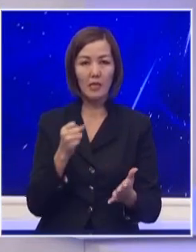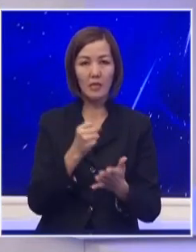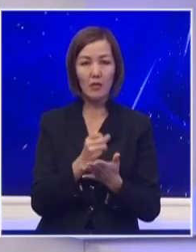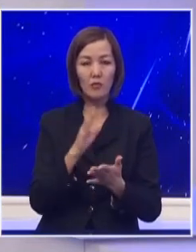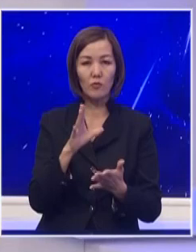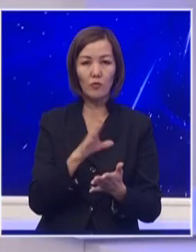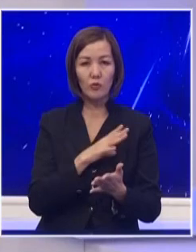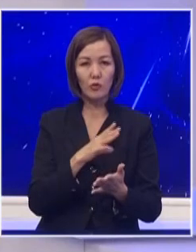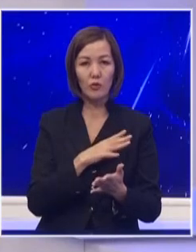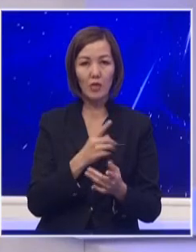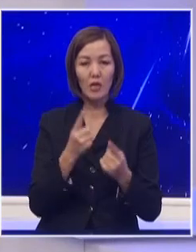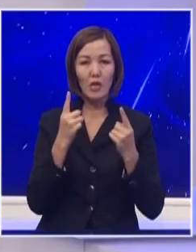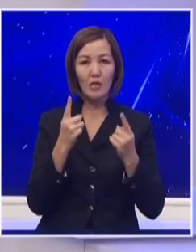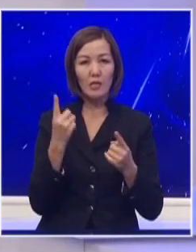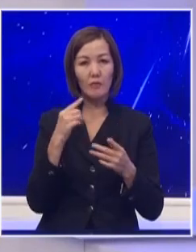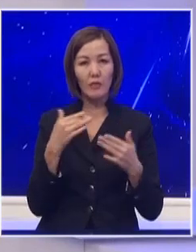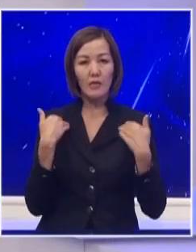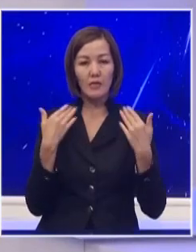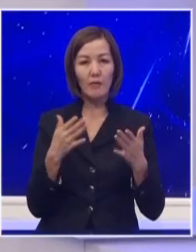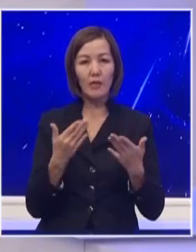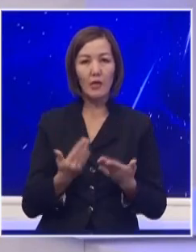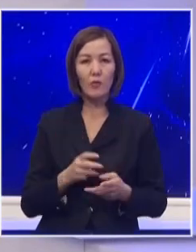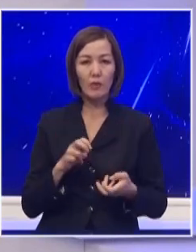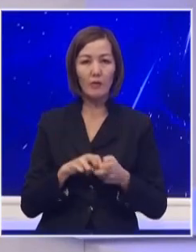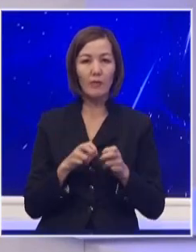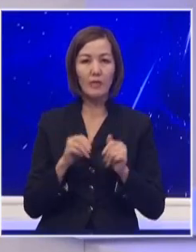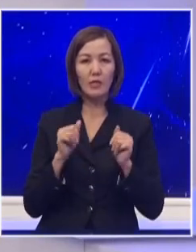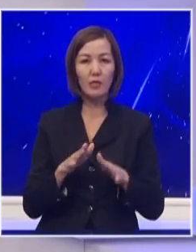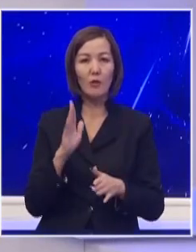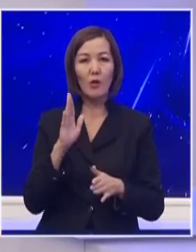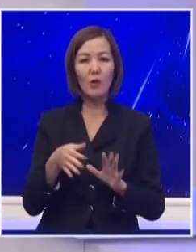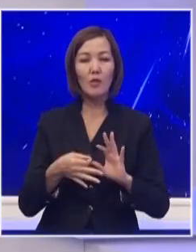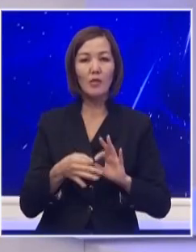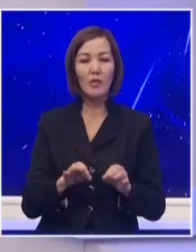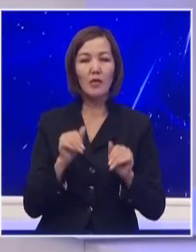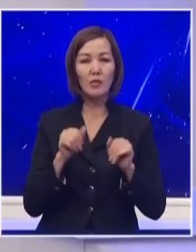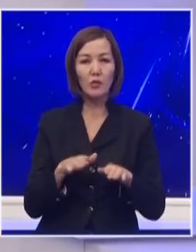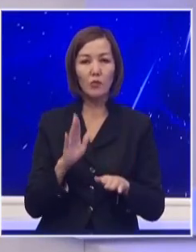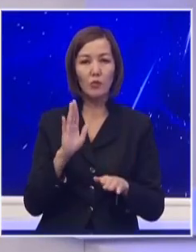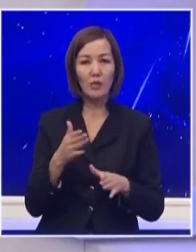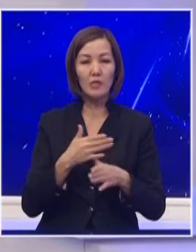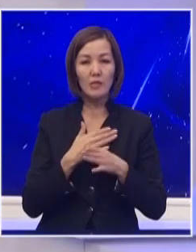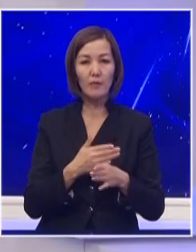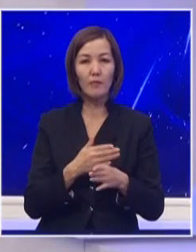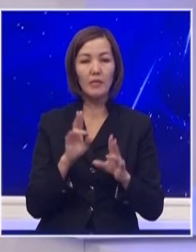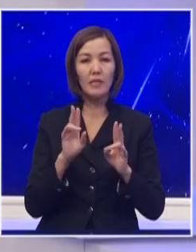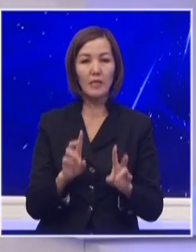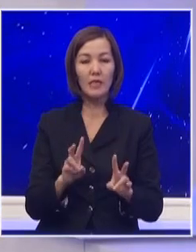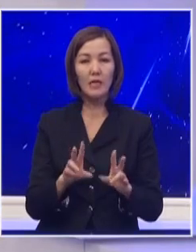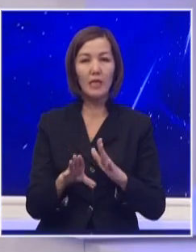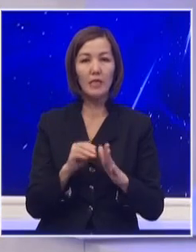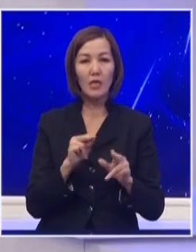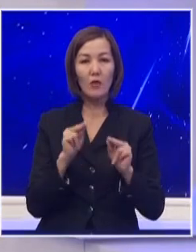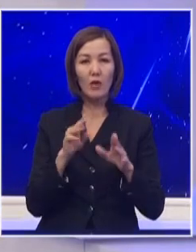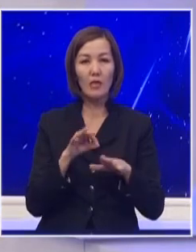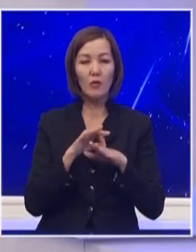республикалық қоғамдық бірлестігі, Қазақстан Тим қоғамдық бірлестігі, ұлттық волонтерлық желісі ұсынған еді.